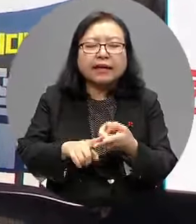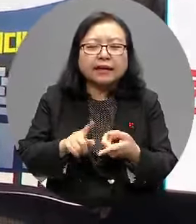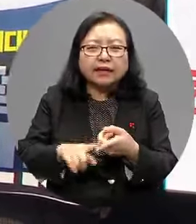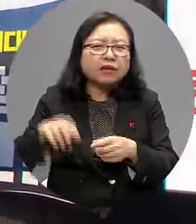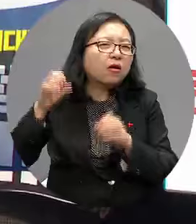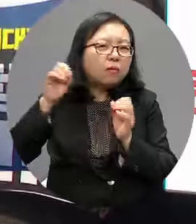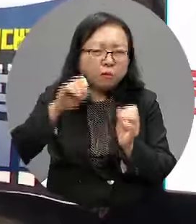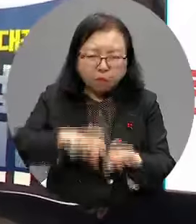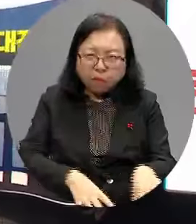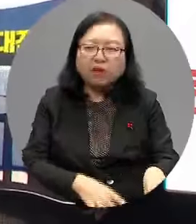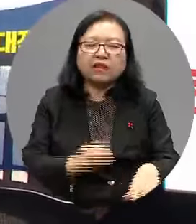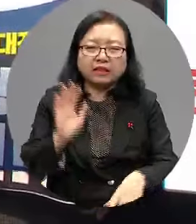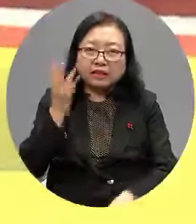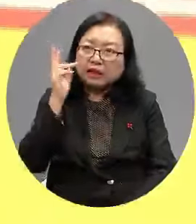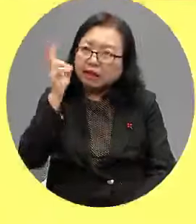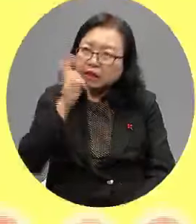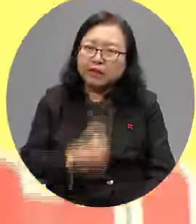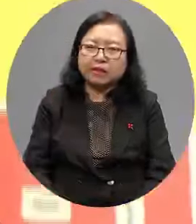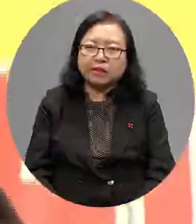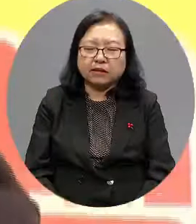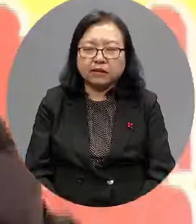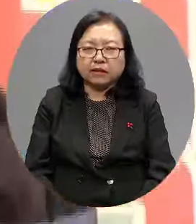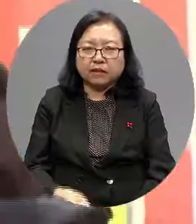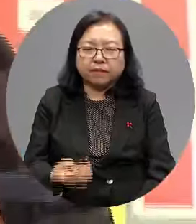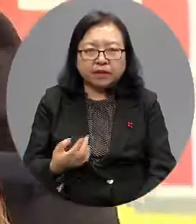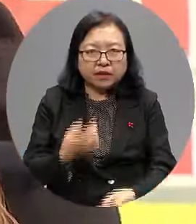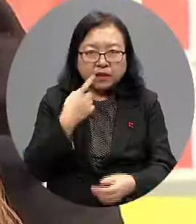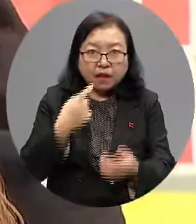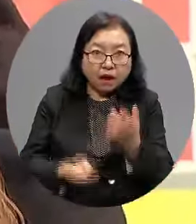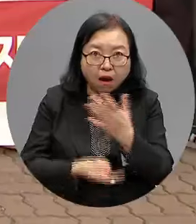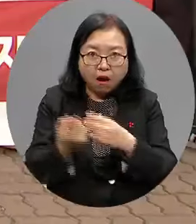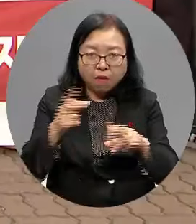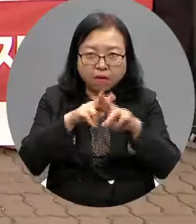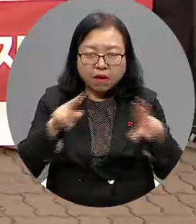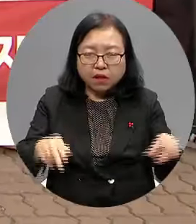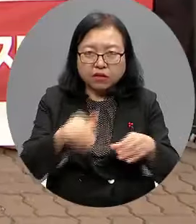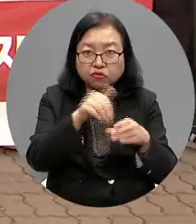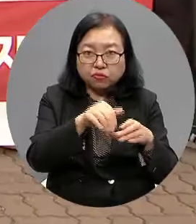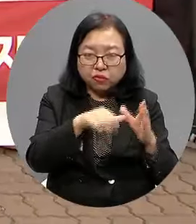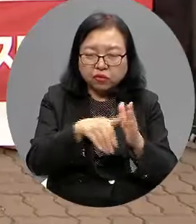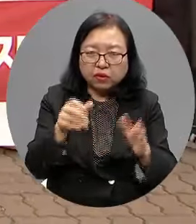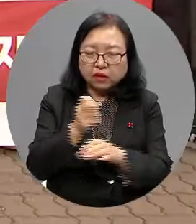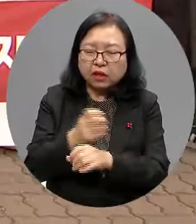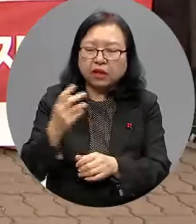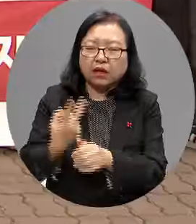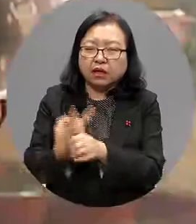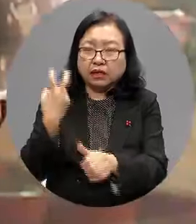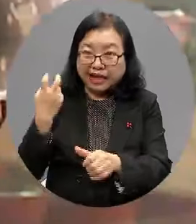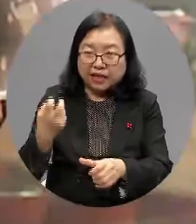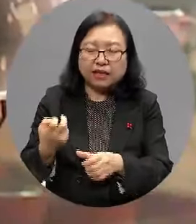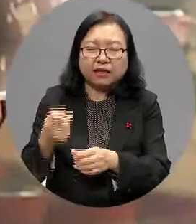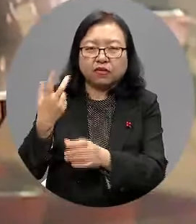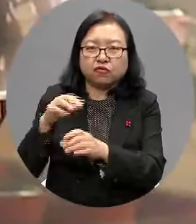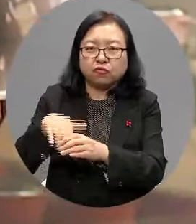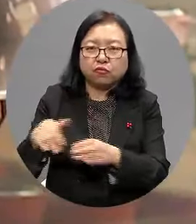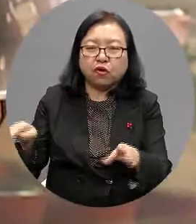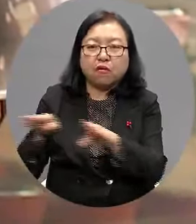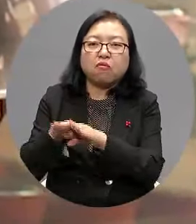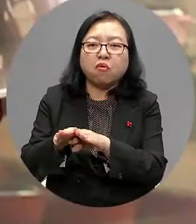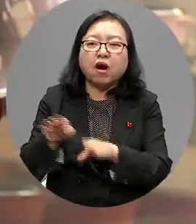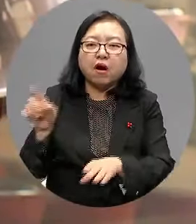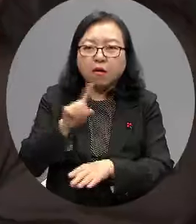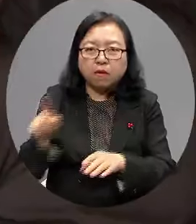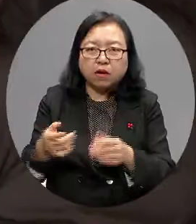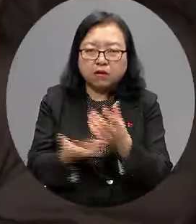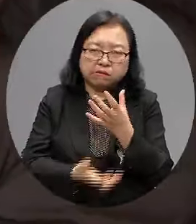버림받을 것임을 확신합니다. 계엄 해제 요구 결의안과 대통령 탄핵 표결에 불참한 것은 내란 가담과